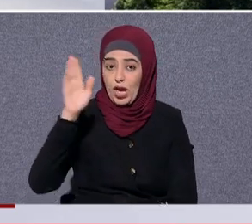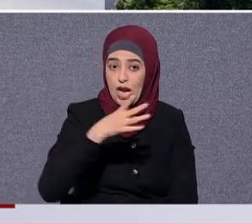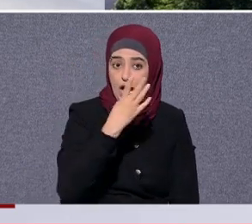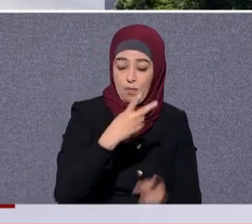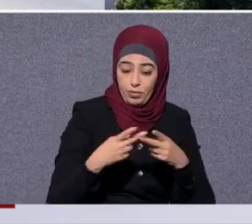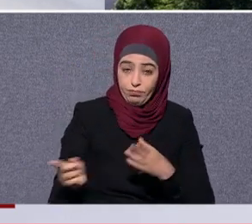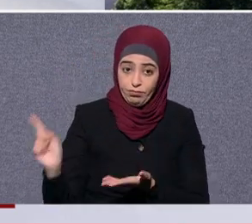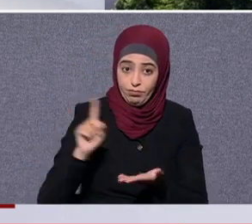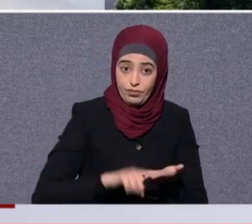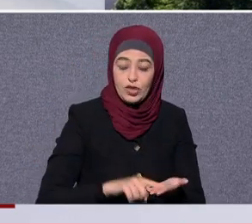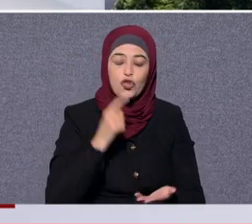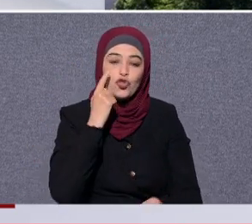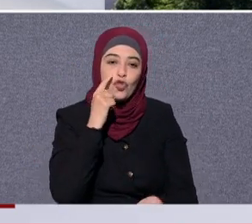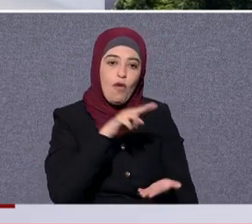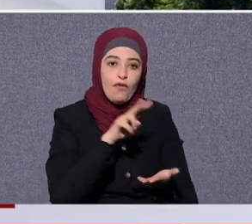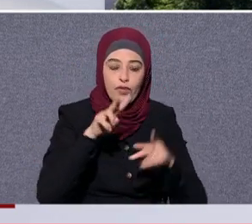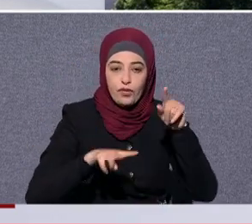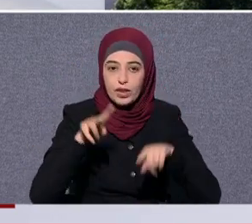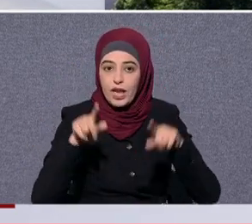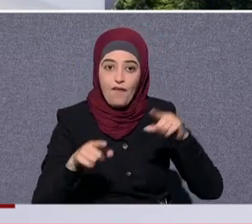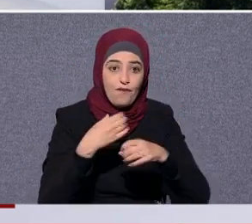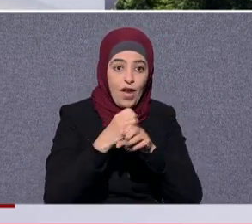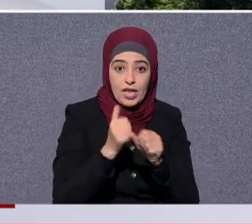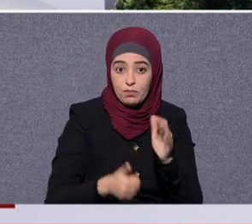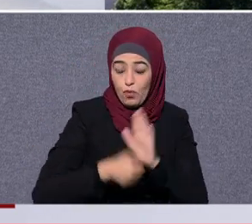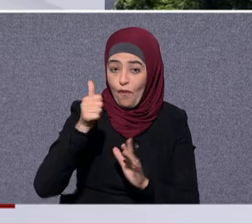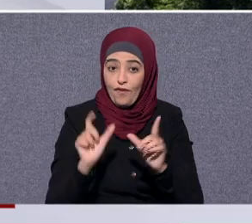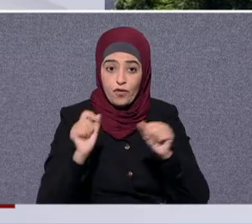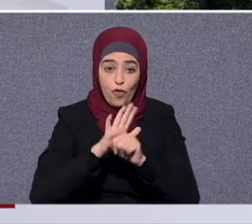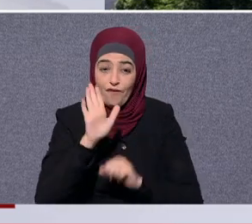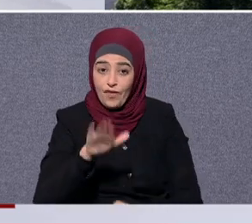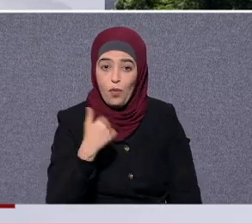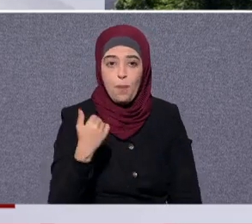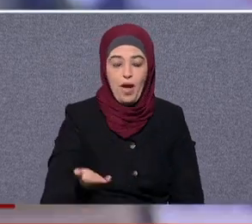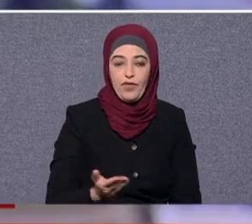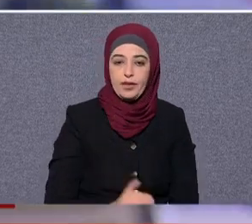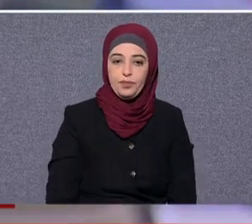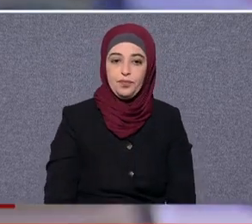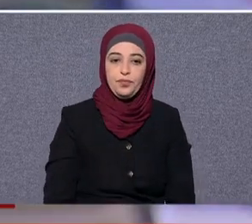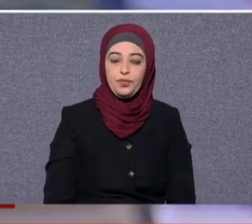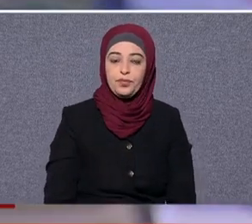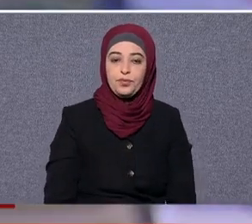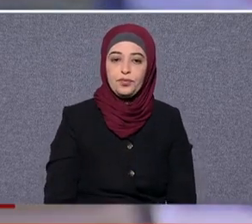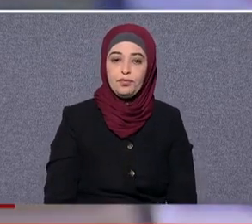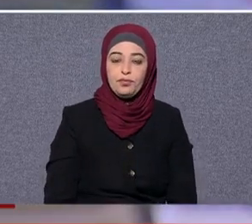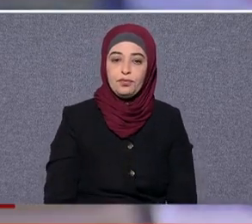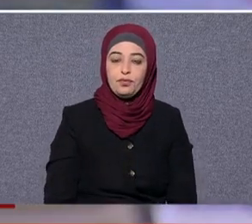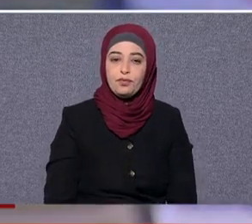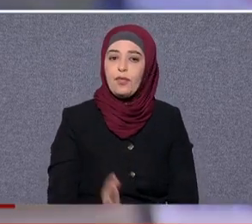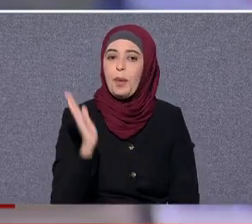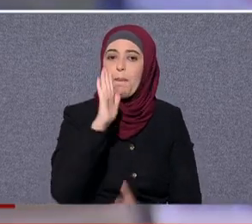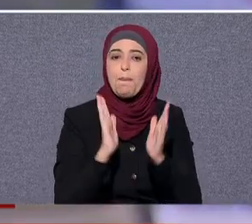أراضي المملكة حتى نتأكد من خلوهم من هذا المرض. طيب سيد عدنان، متى